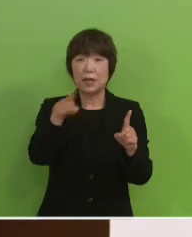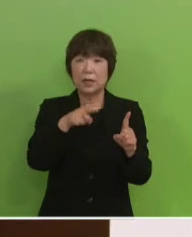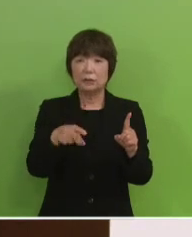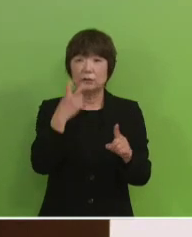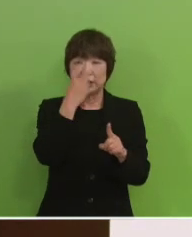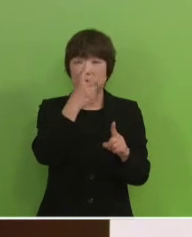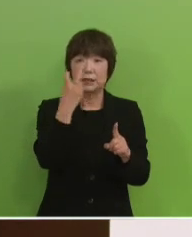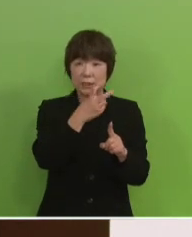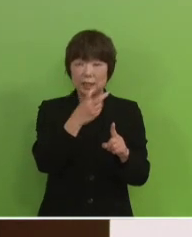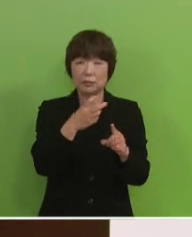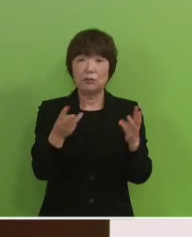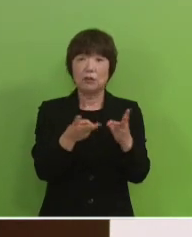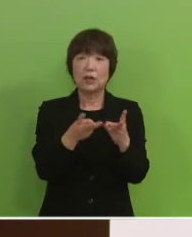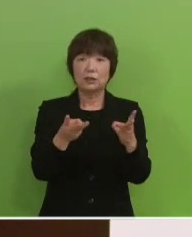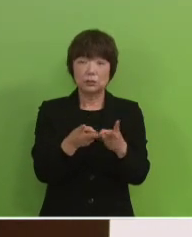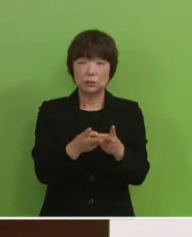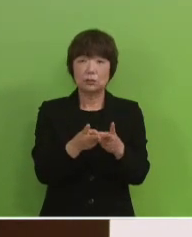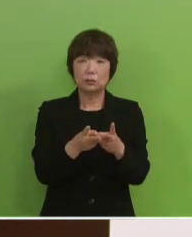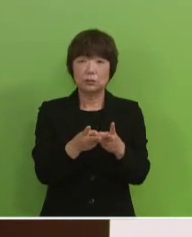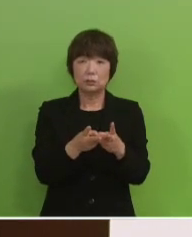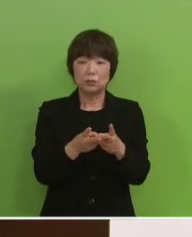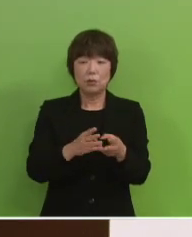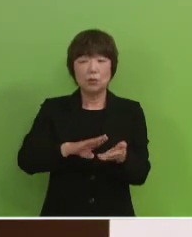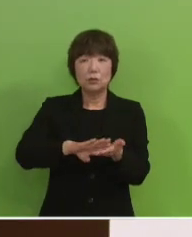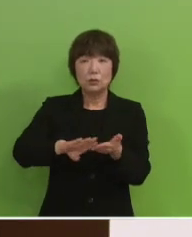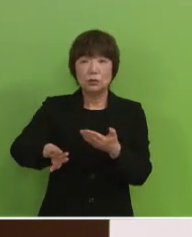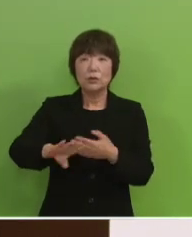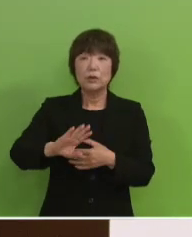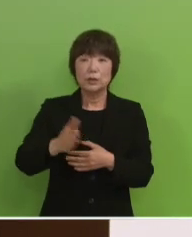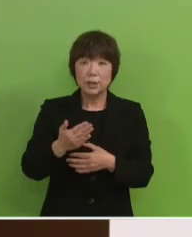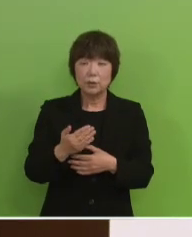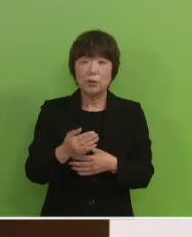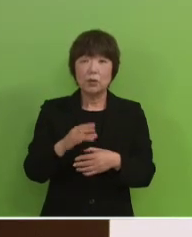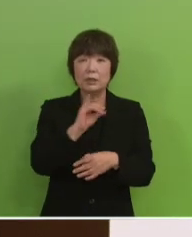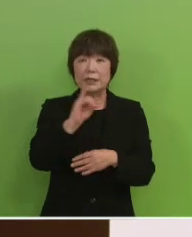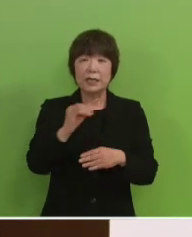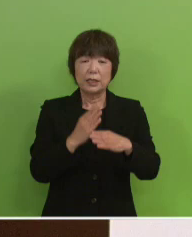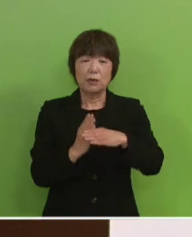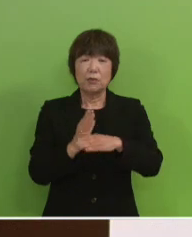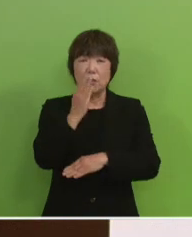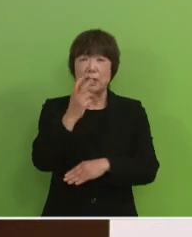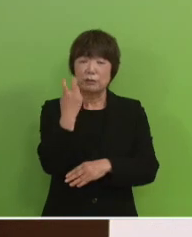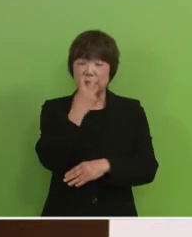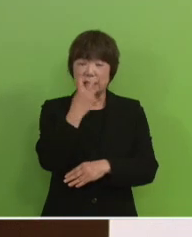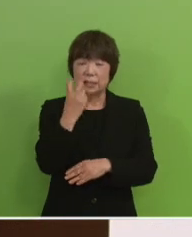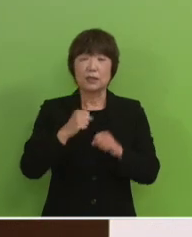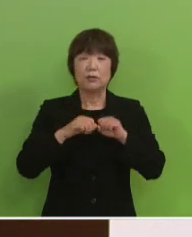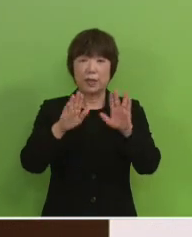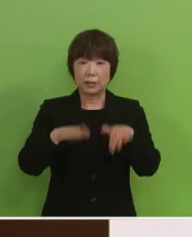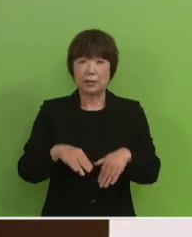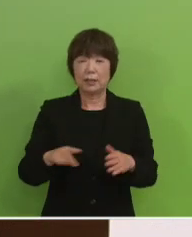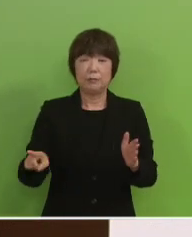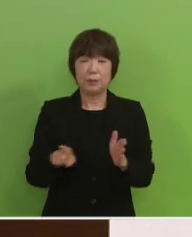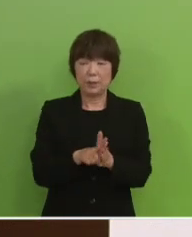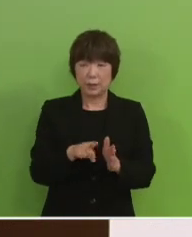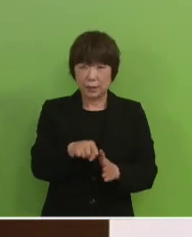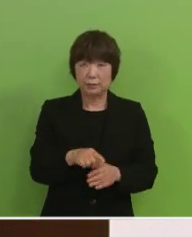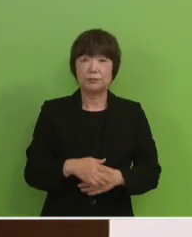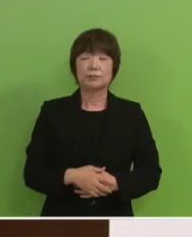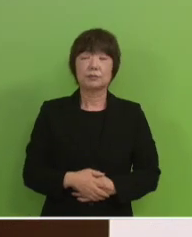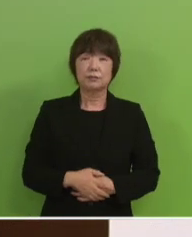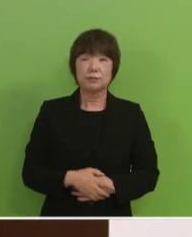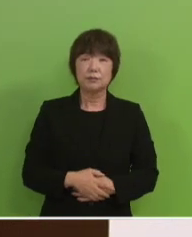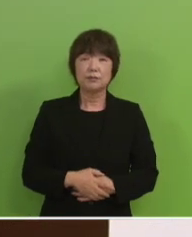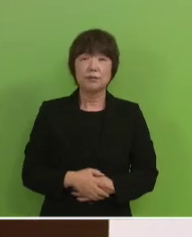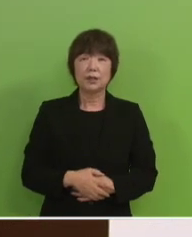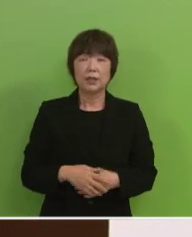検査数を除いても1000件を超える検察するとなっていますまあその